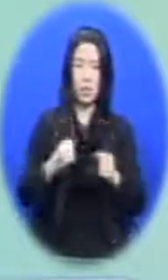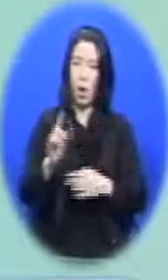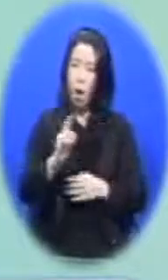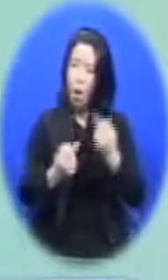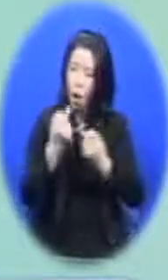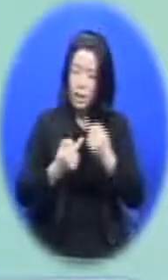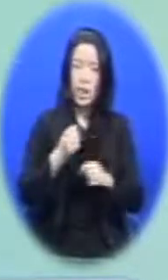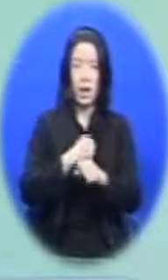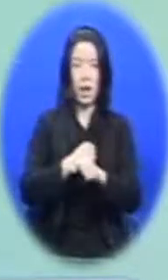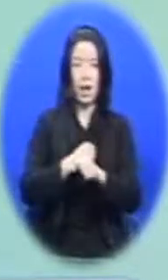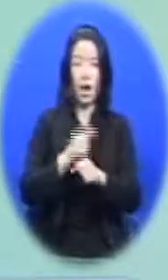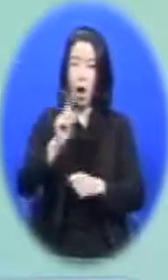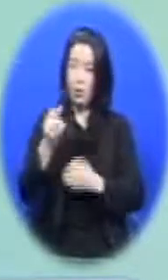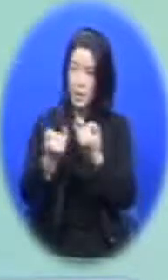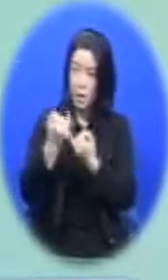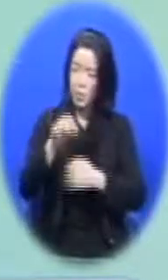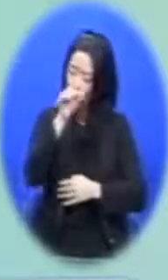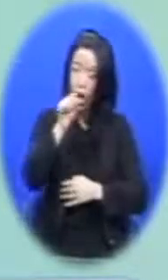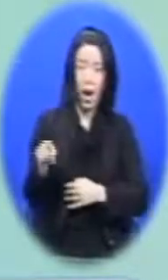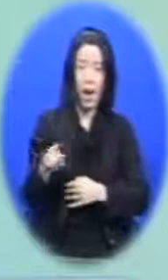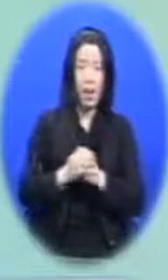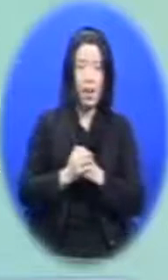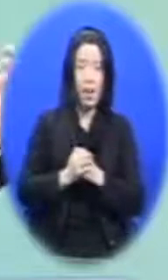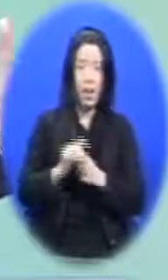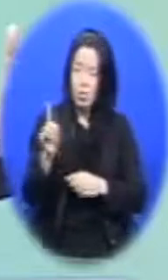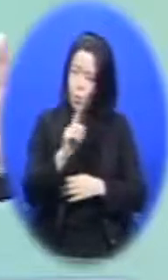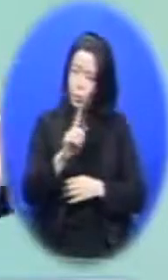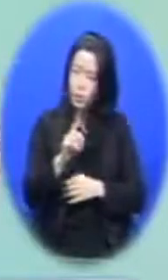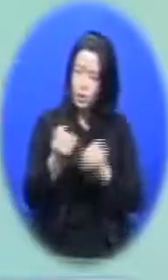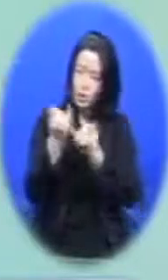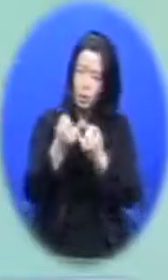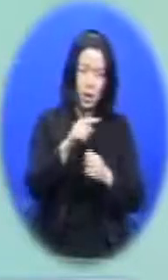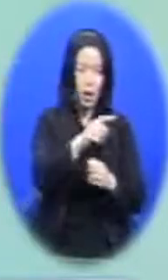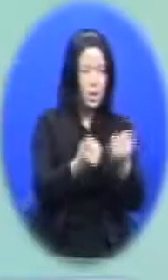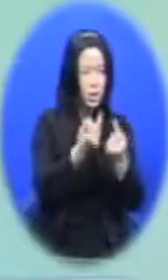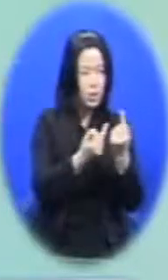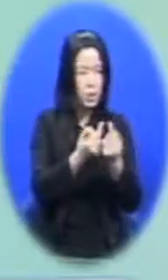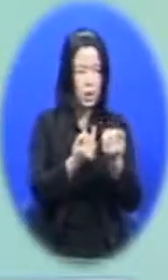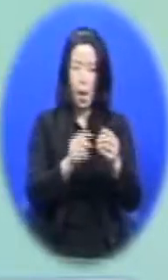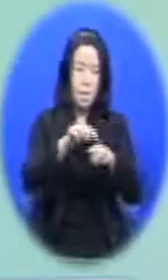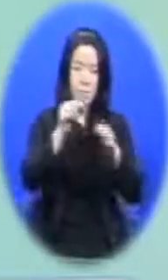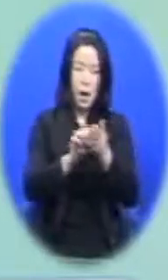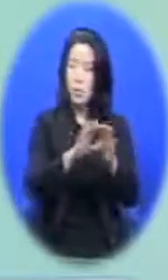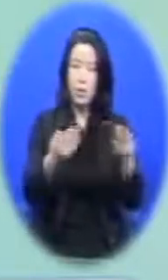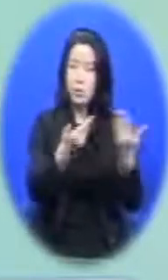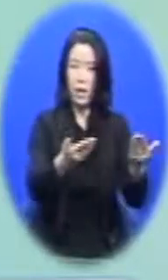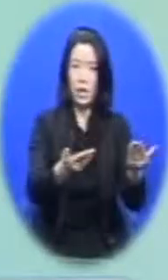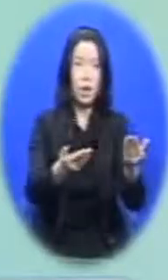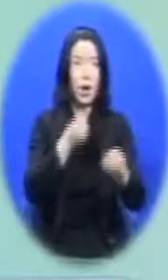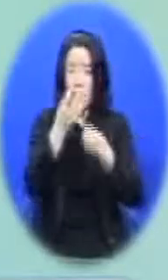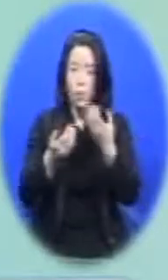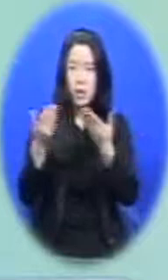형제가 어떤 자매를 좋아했는데 도무지 자매가 형제에게 마음을 안 여는 겁니다. 프로포즈를 해도